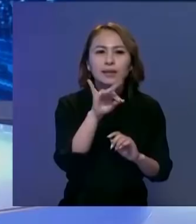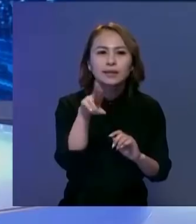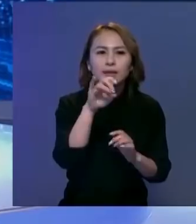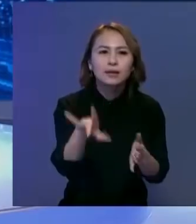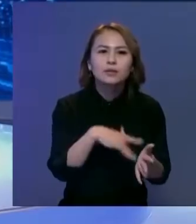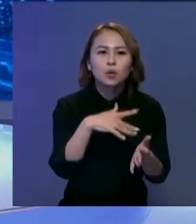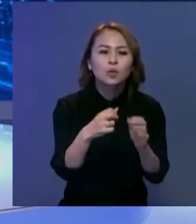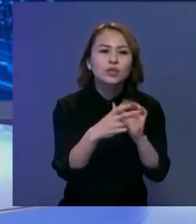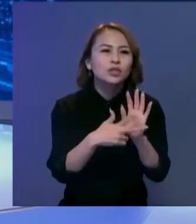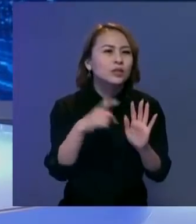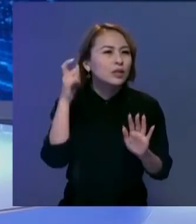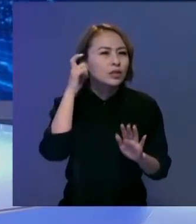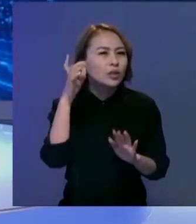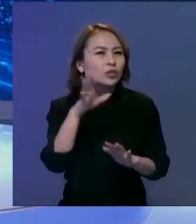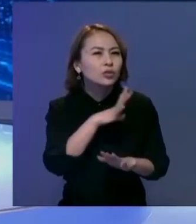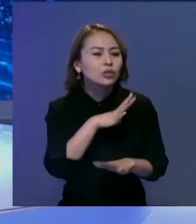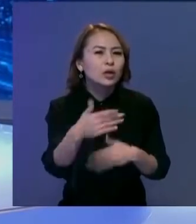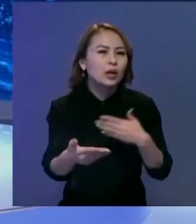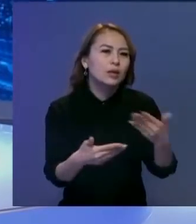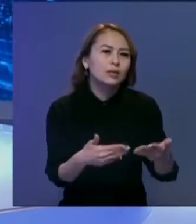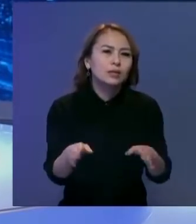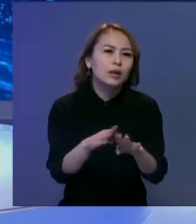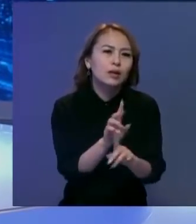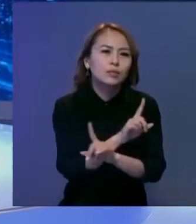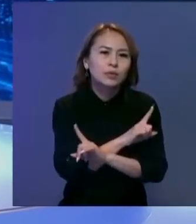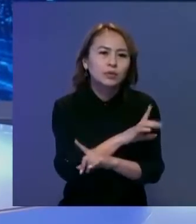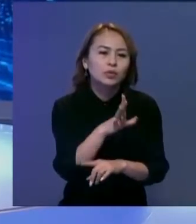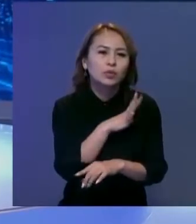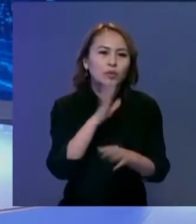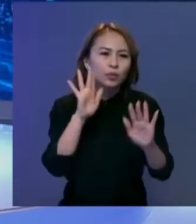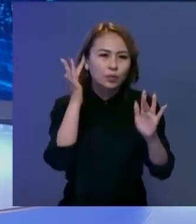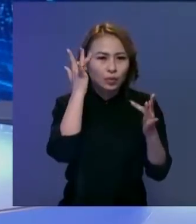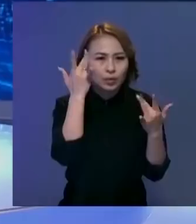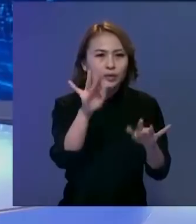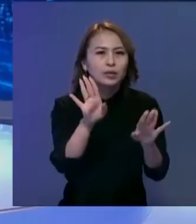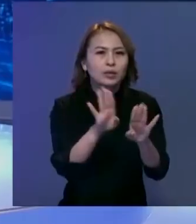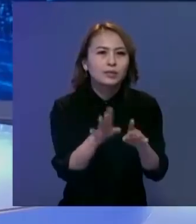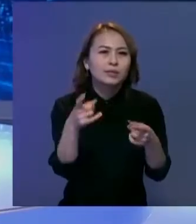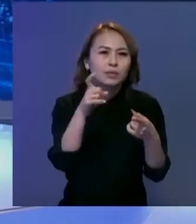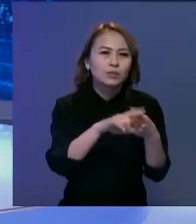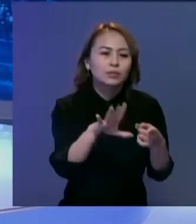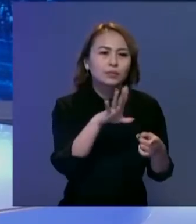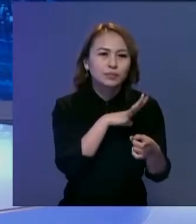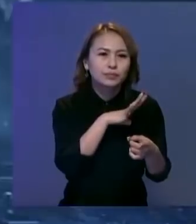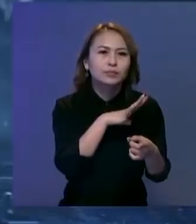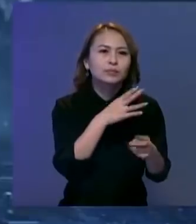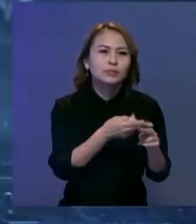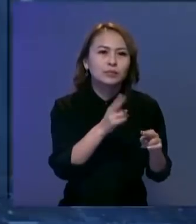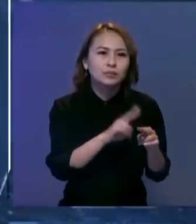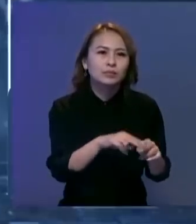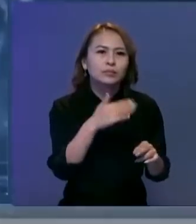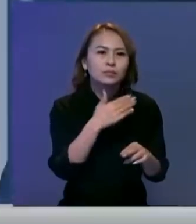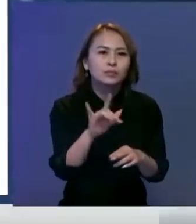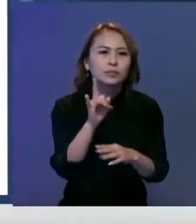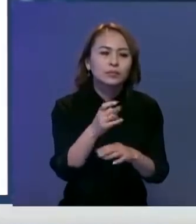рейдер қаласында 18 жастағын. Жаяу жүргіншінің өліміне алып келген жол көлігі оқиғасына қатсты болып шығады. Яғни